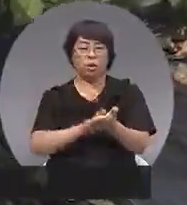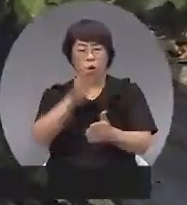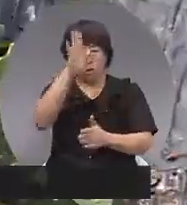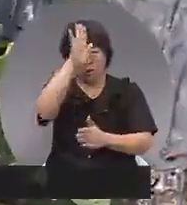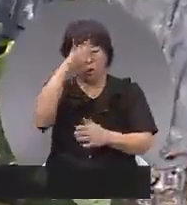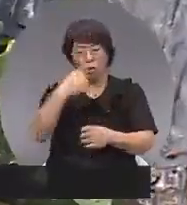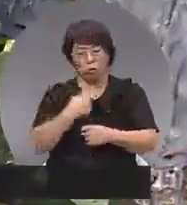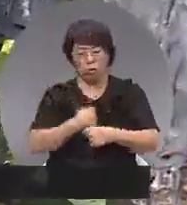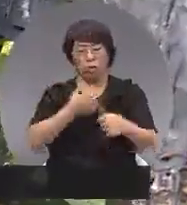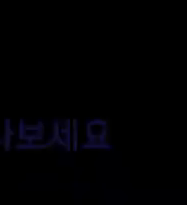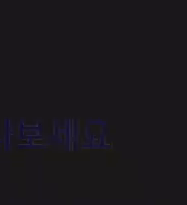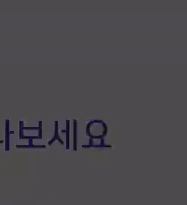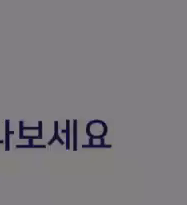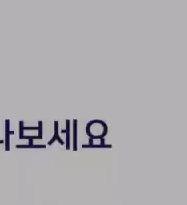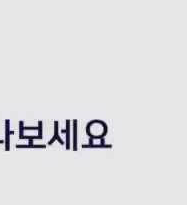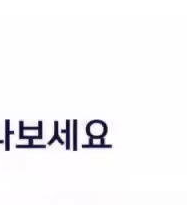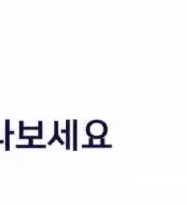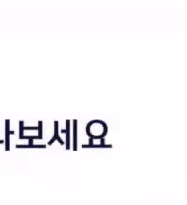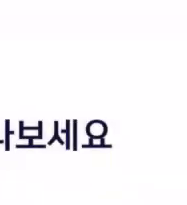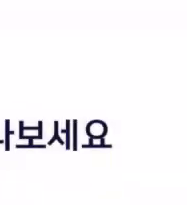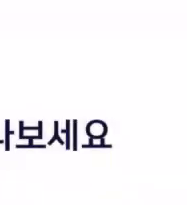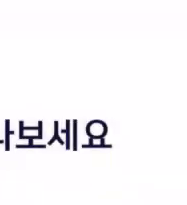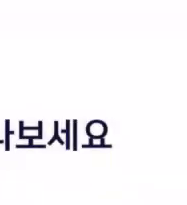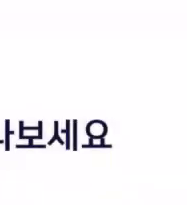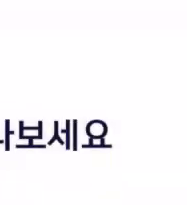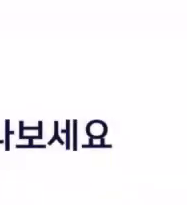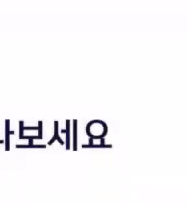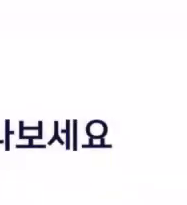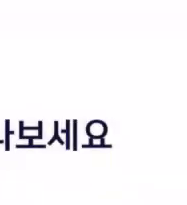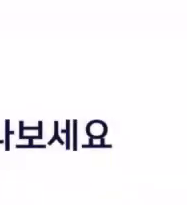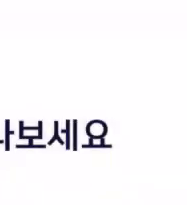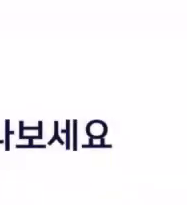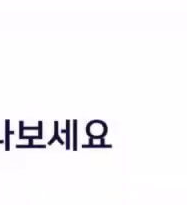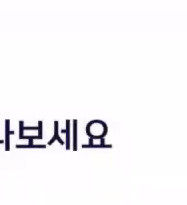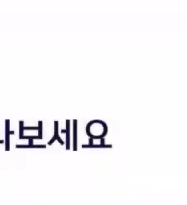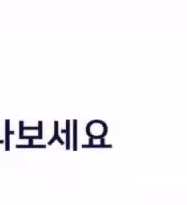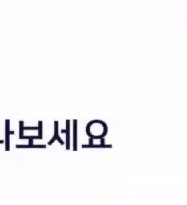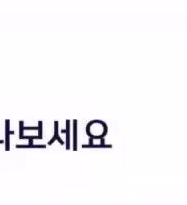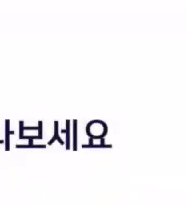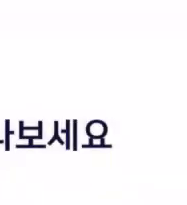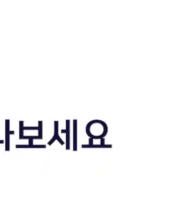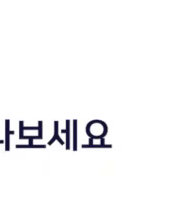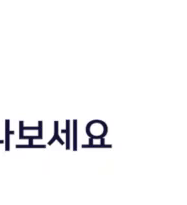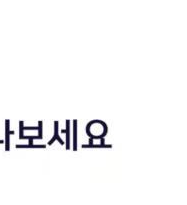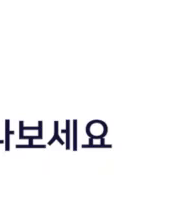mbc 뉴스 힘을 줍니다 5 we